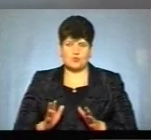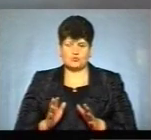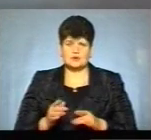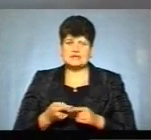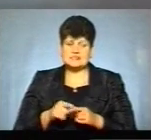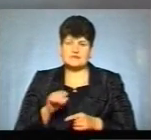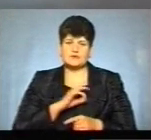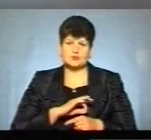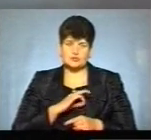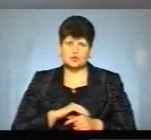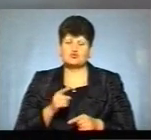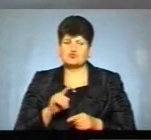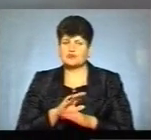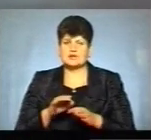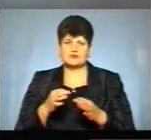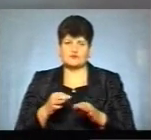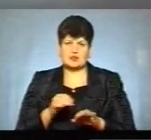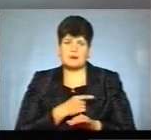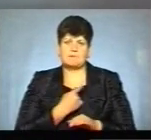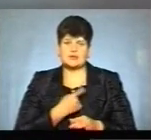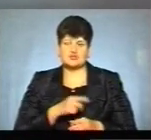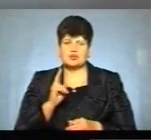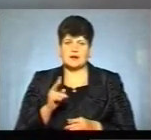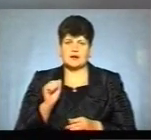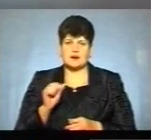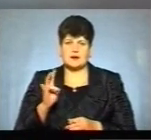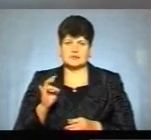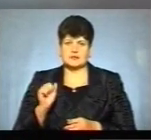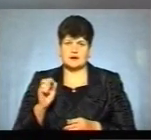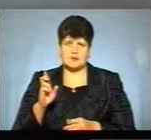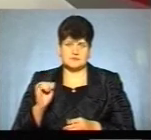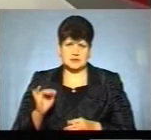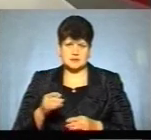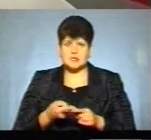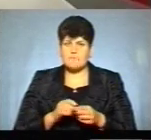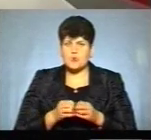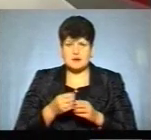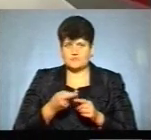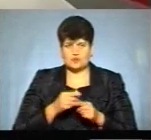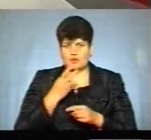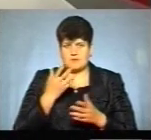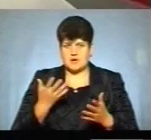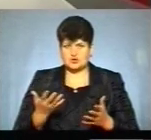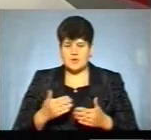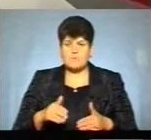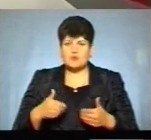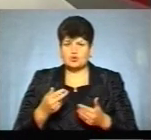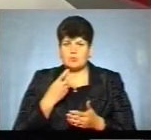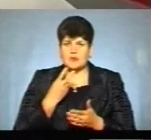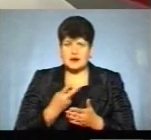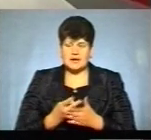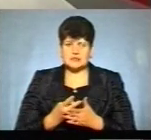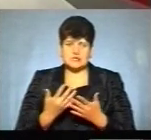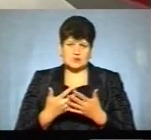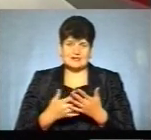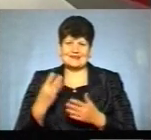використовується. Чому не дозволити медичний канабіс? Ну, я в цьому проблеми не бачу. Я пропоную зараз переглянути ще один сюжет.